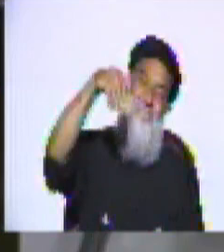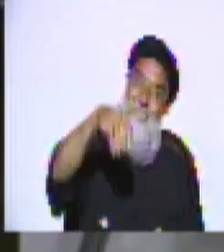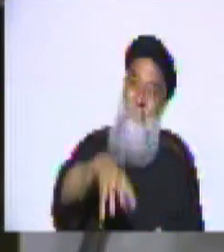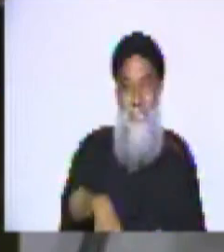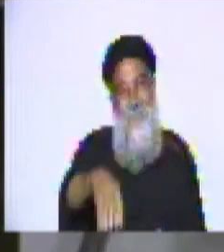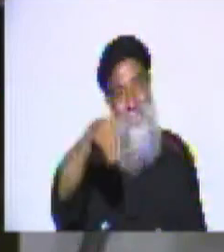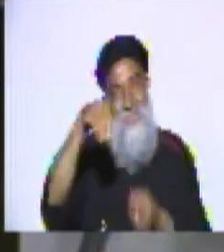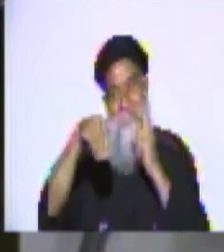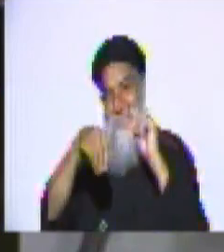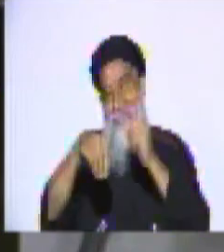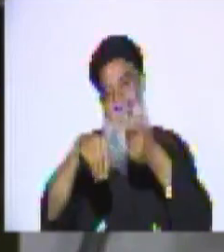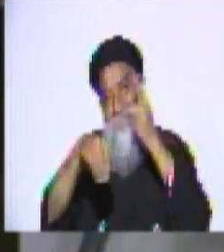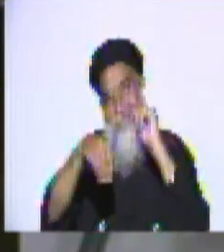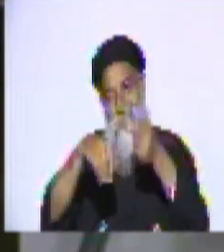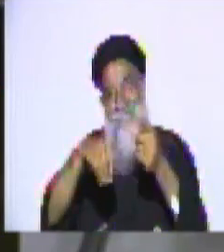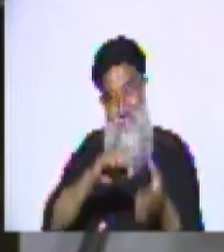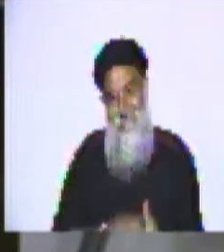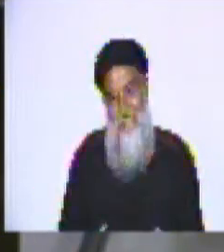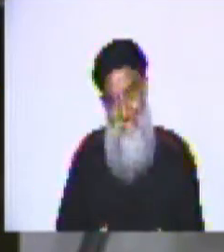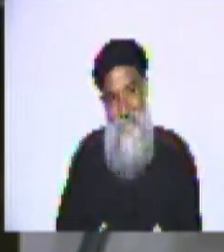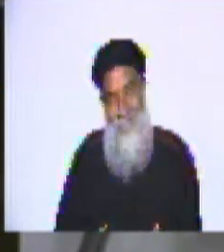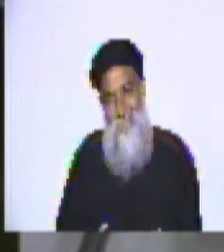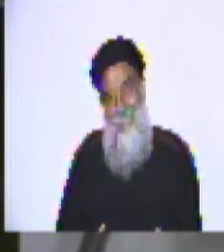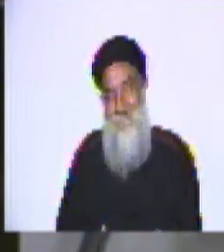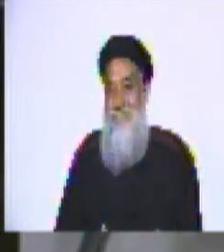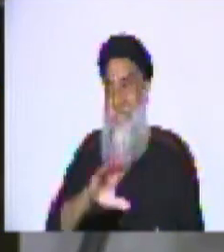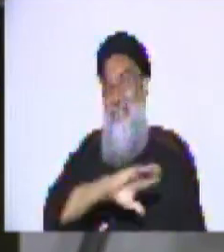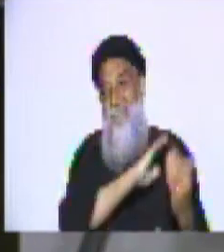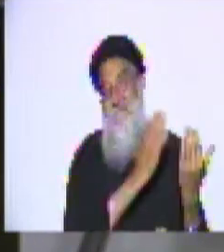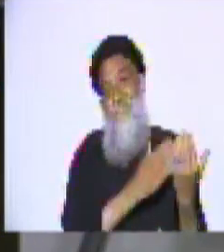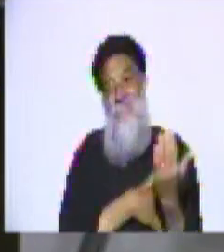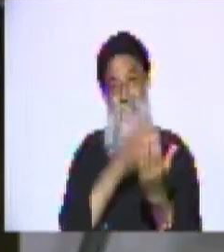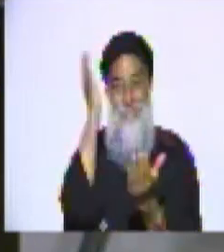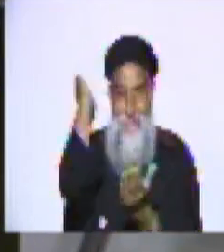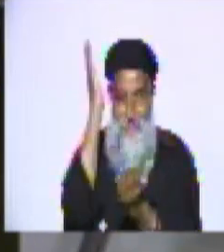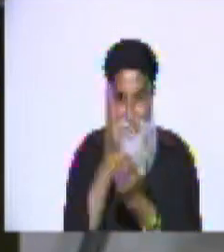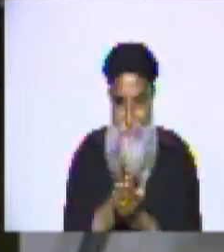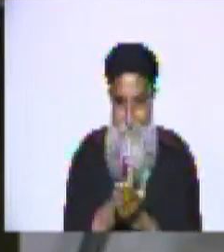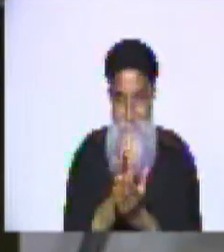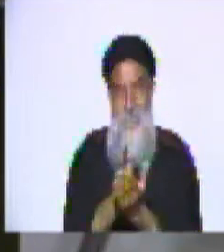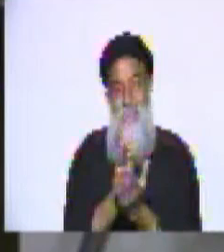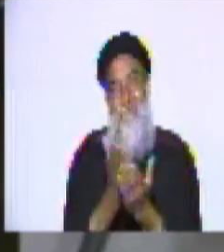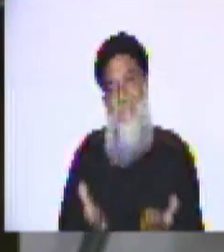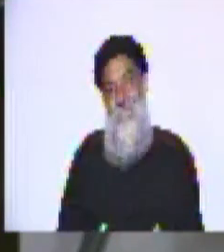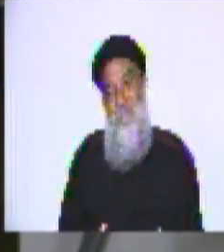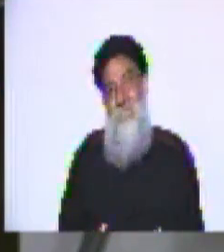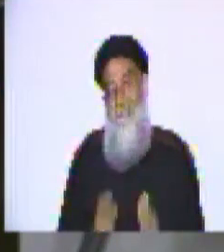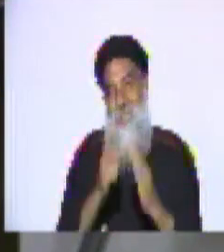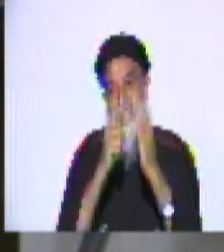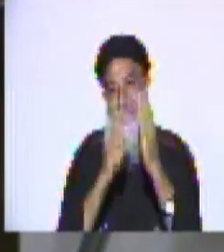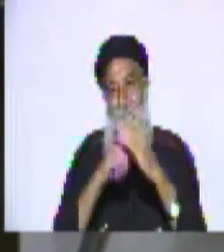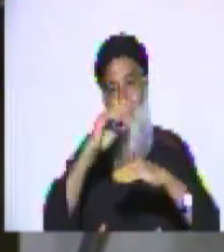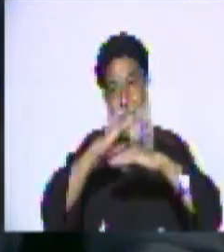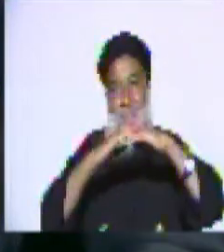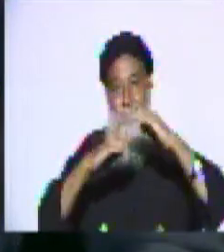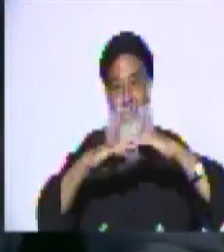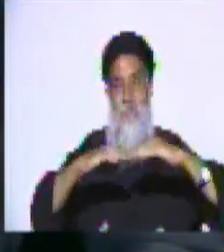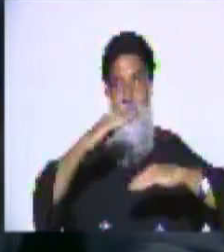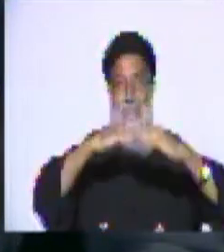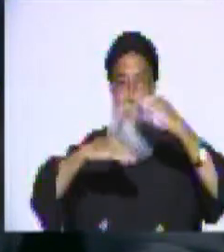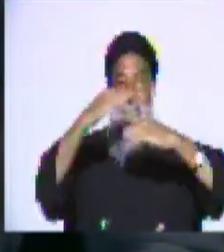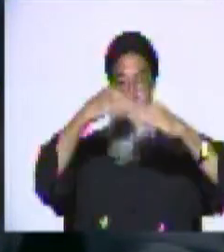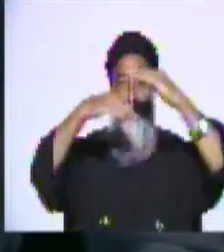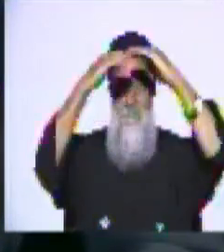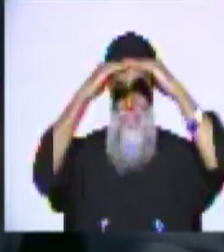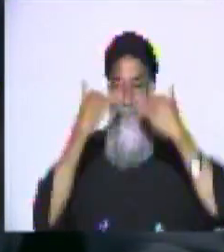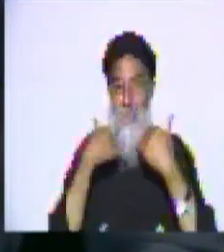فلازم هذا في صلب الايمان يعني كعقيده. فبدون تجسد وفداء